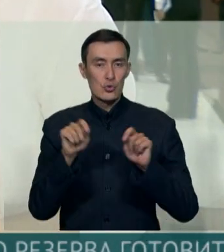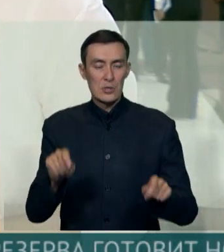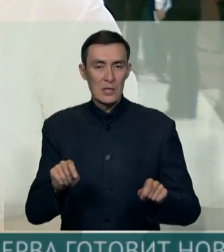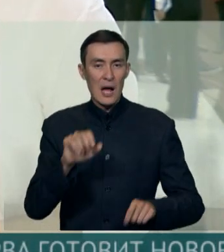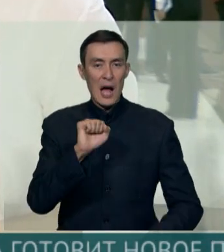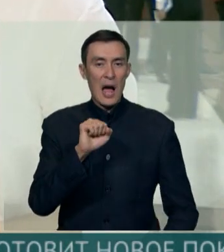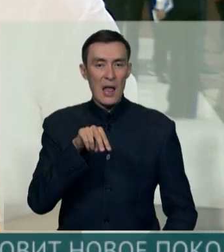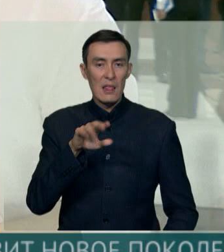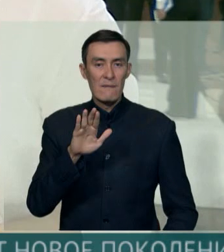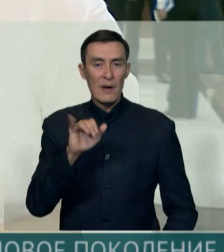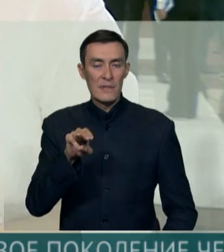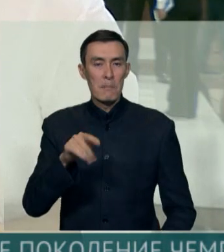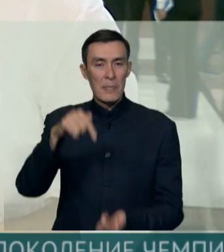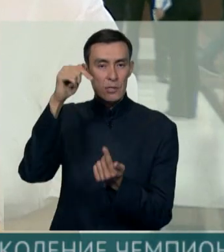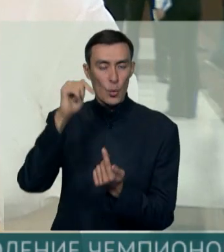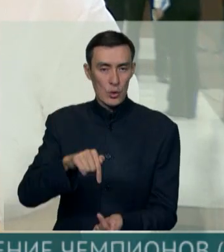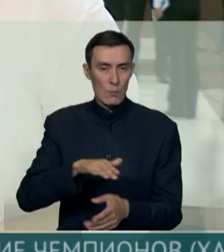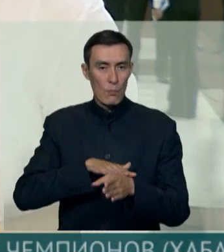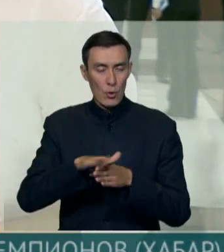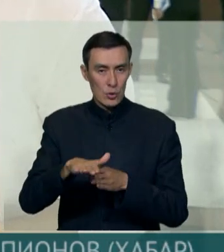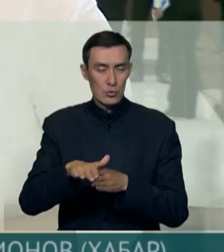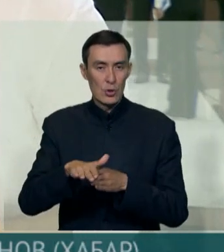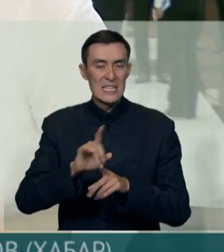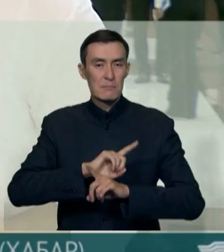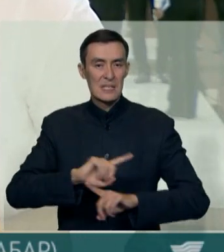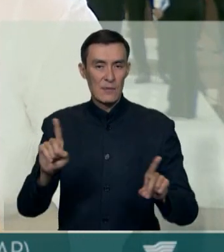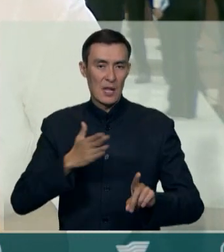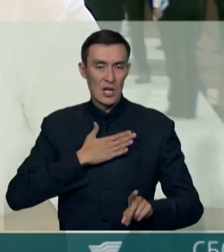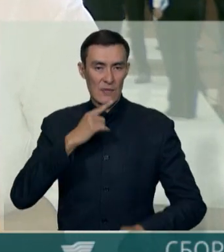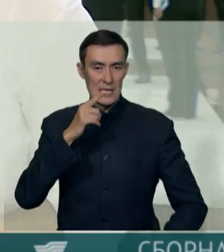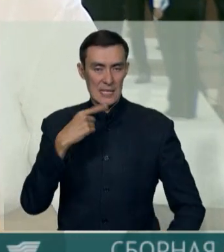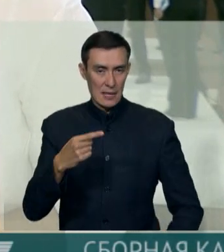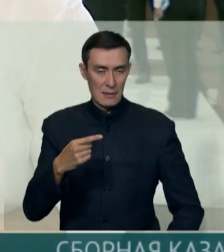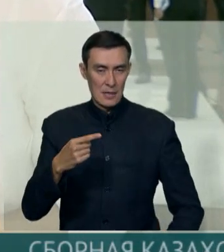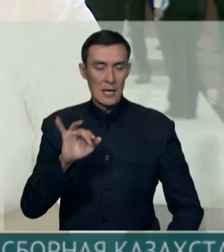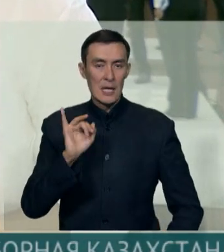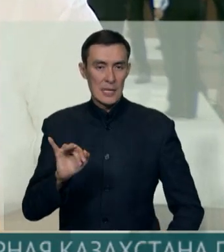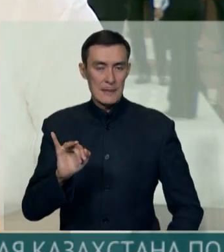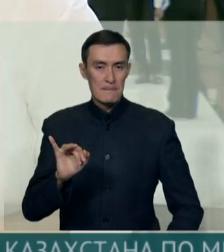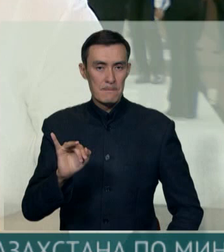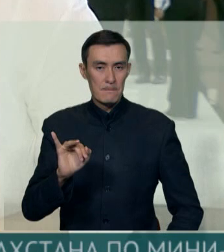который полностью приспособлен к специфике самого языка. Вот. И